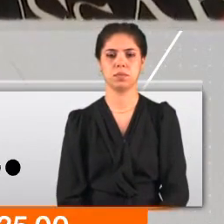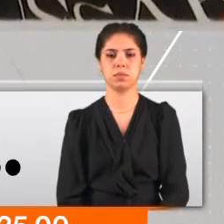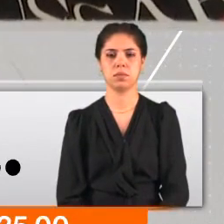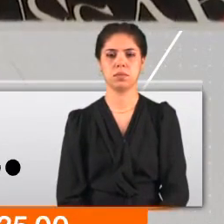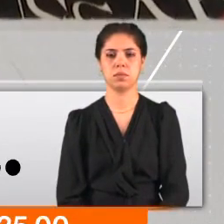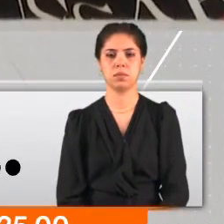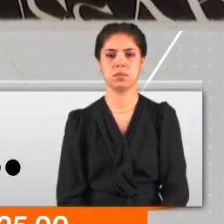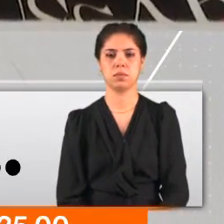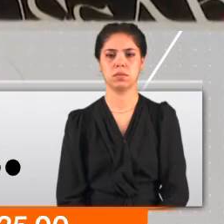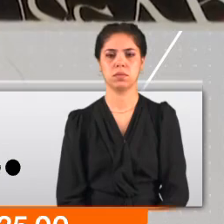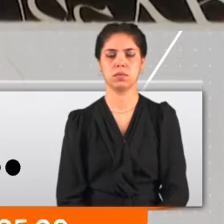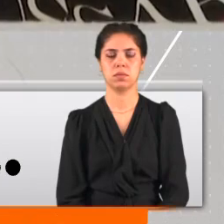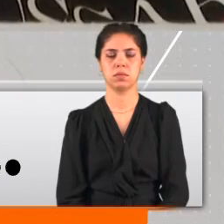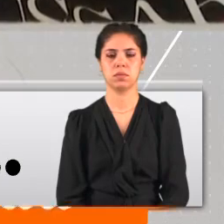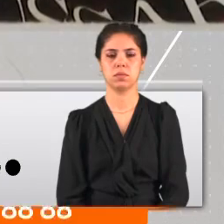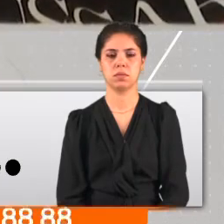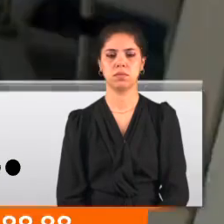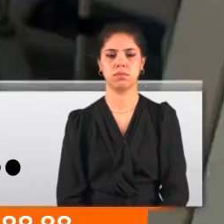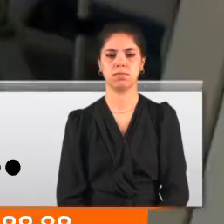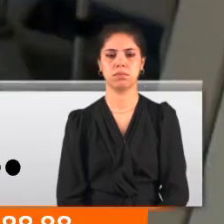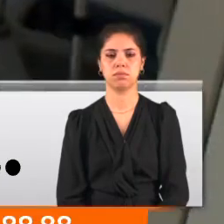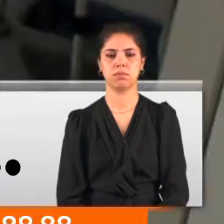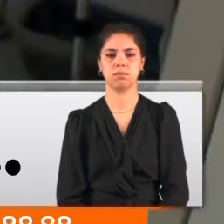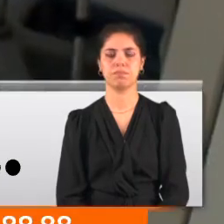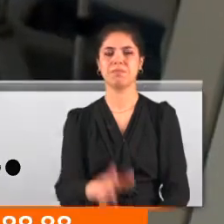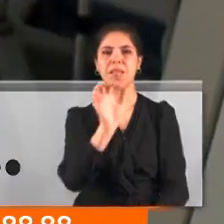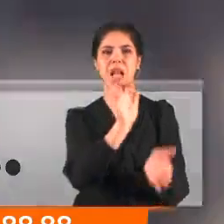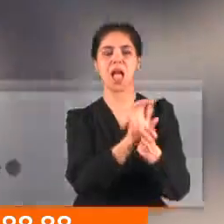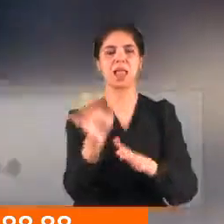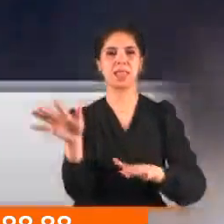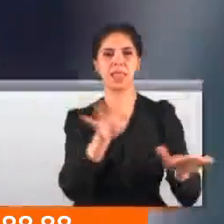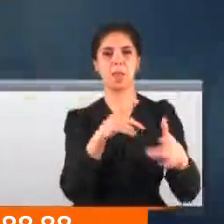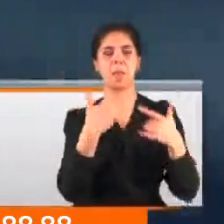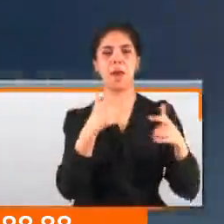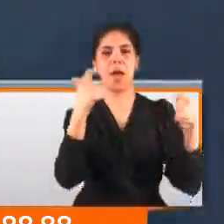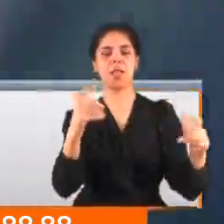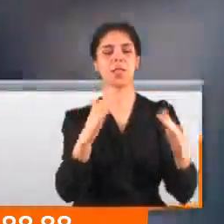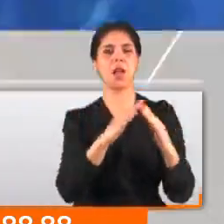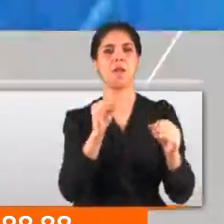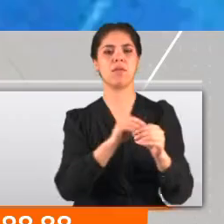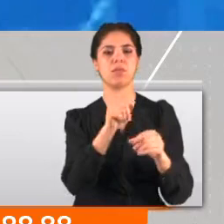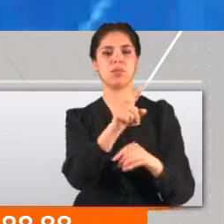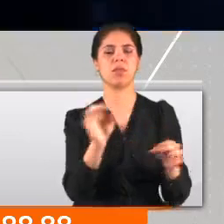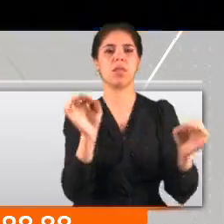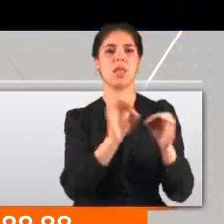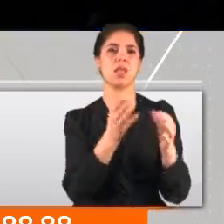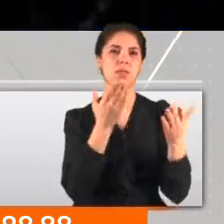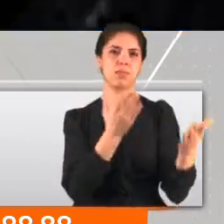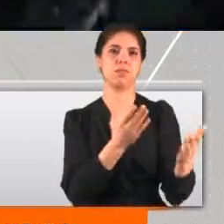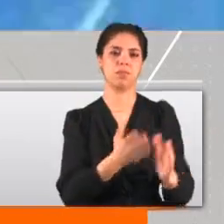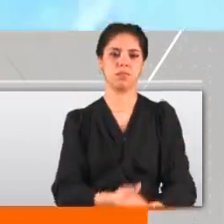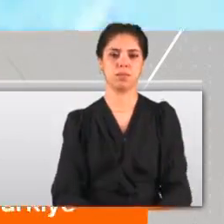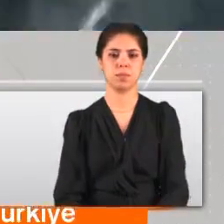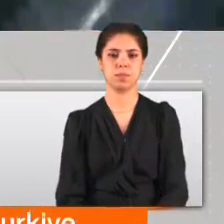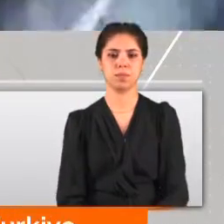Ama kaçamadık. Eşimi ve 2 oğlumu kaybettim. Gündüz ailesi de depreme Hatay'daki evlerinde yakalandı. Gece benim